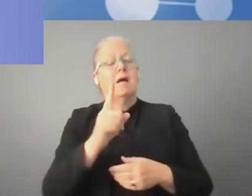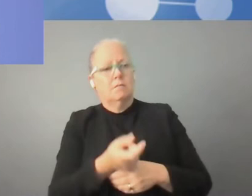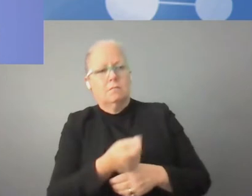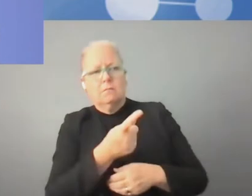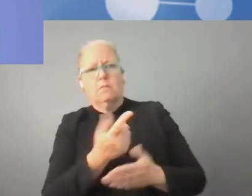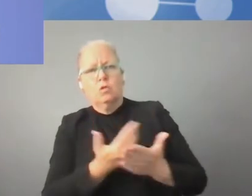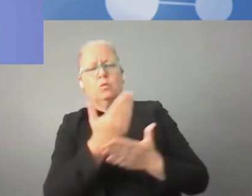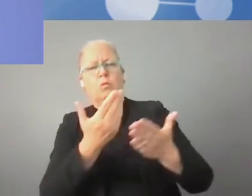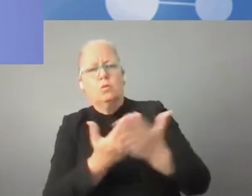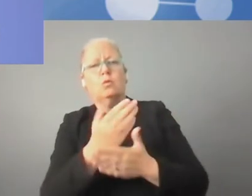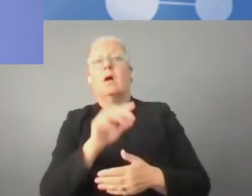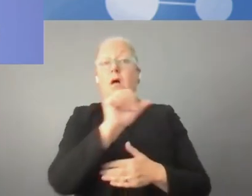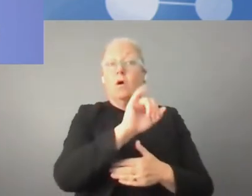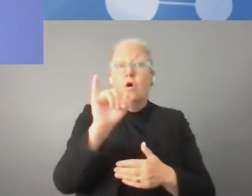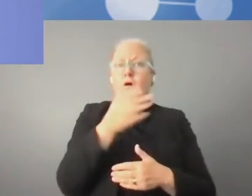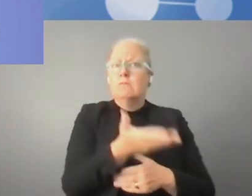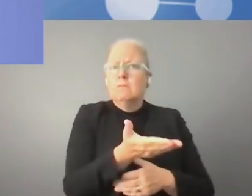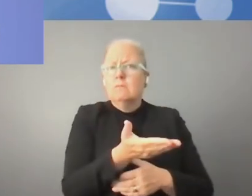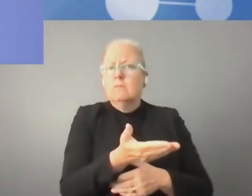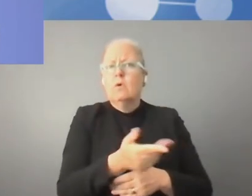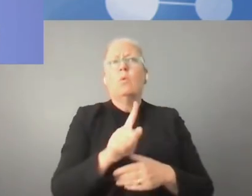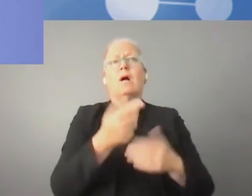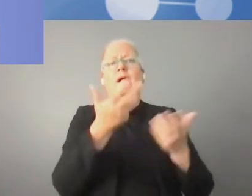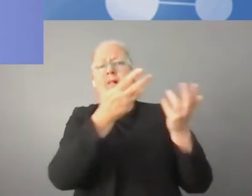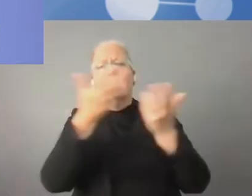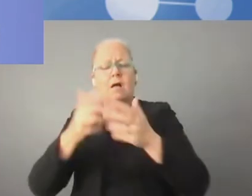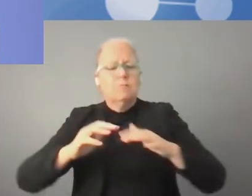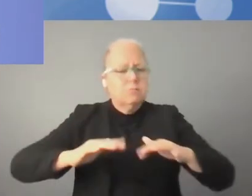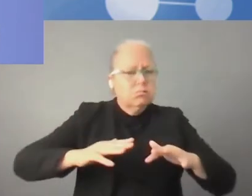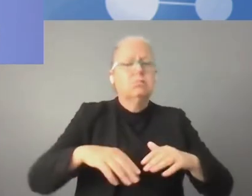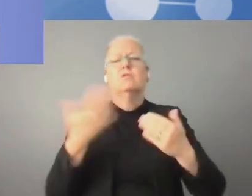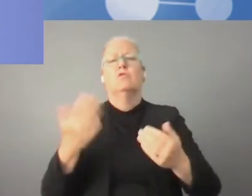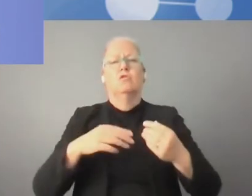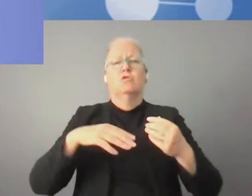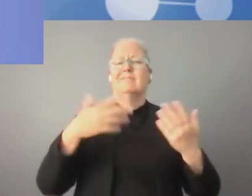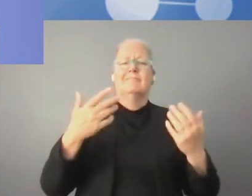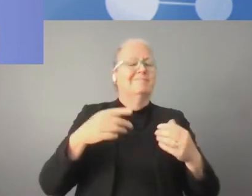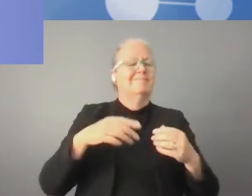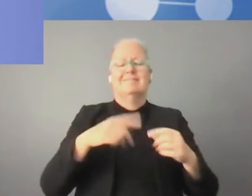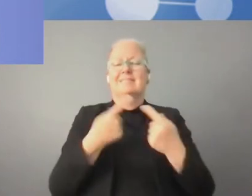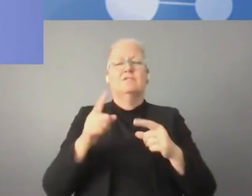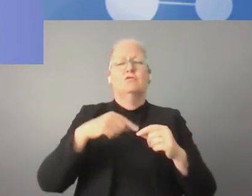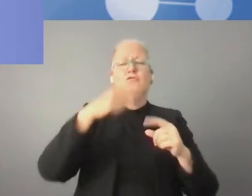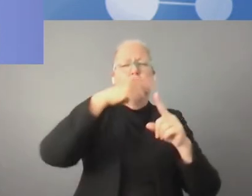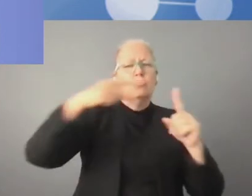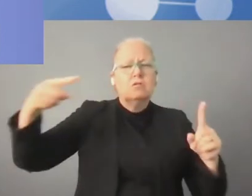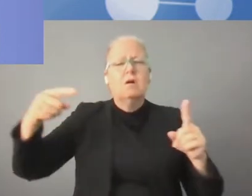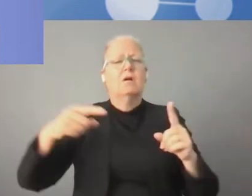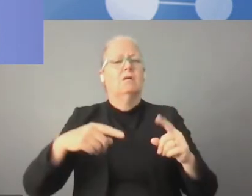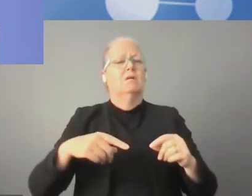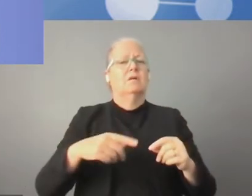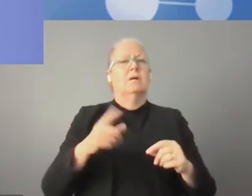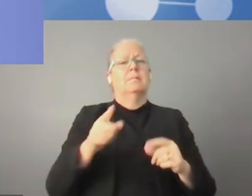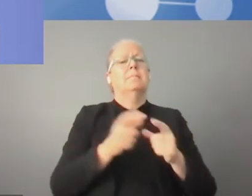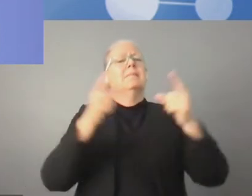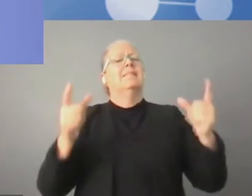真正的利用新的科技技术为我们数字计划提供，我们现在更